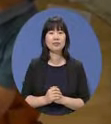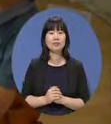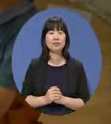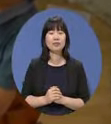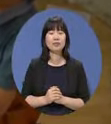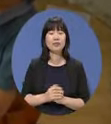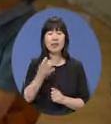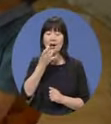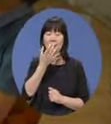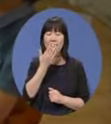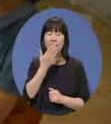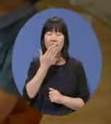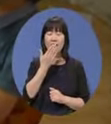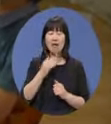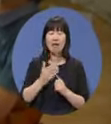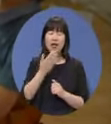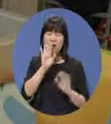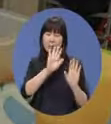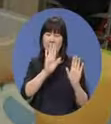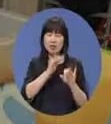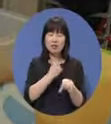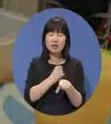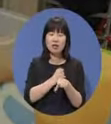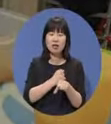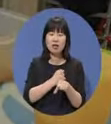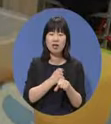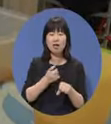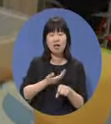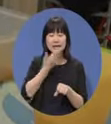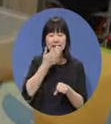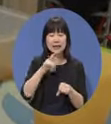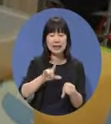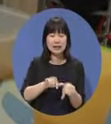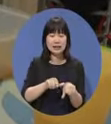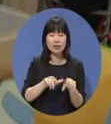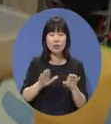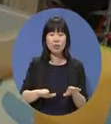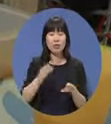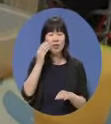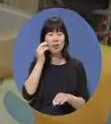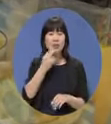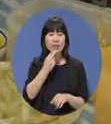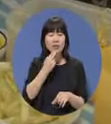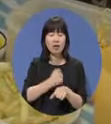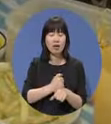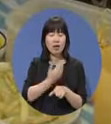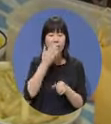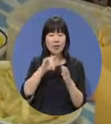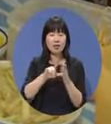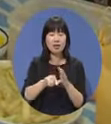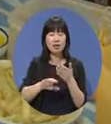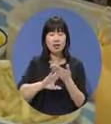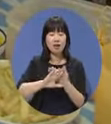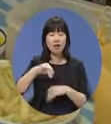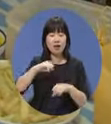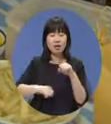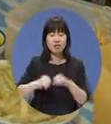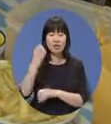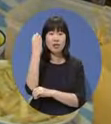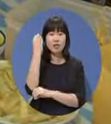밥 안 먹기로 유명한 호은이의 식사 시간은 오늘도 순탄치 않습니다. 밥 먹는 중간에 딴짓하는 것은